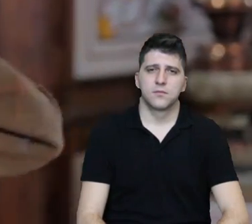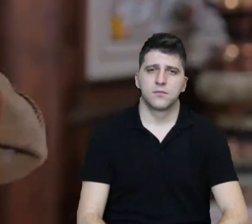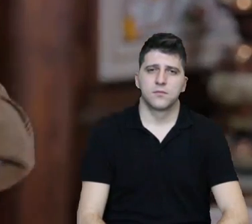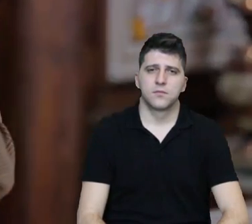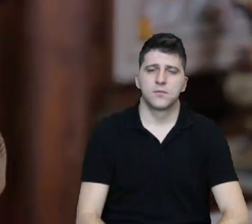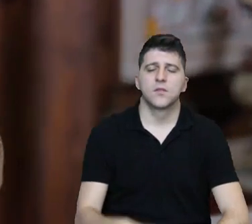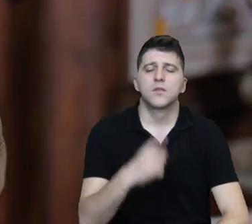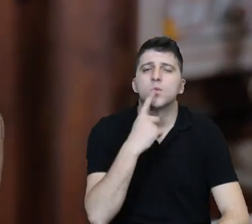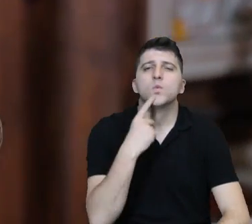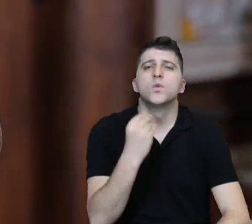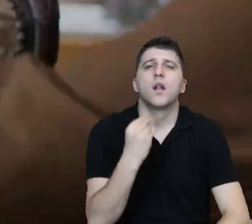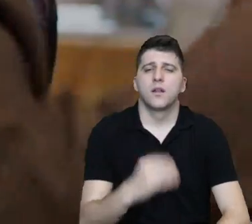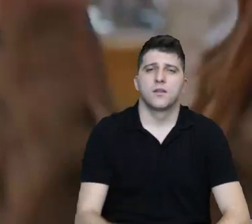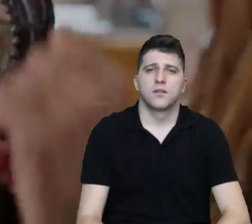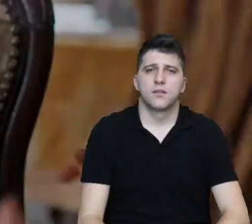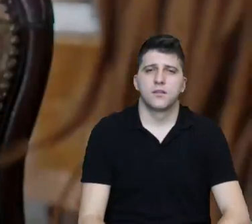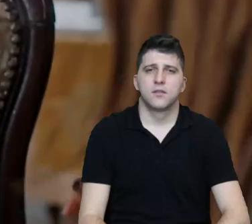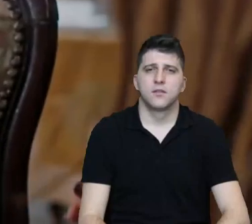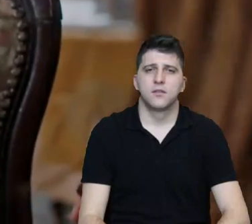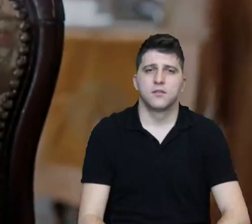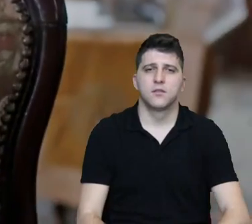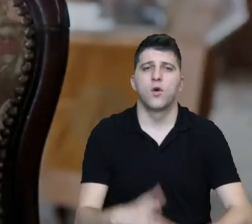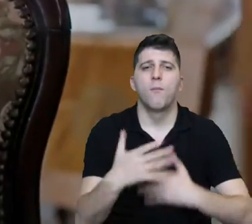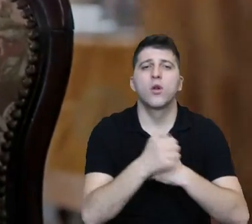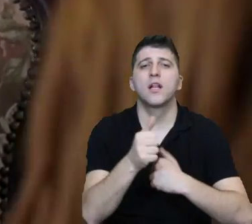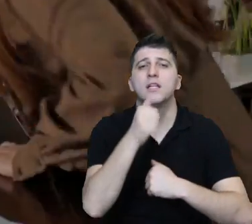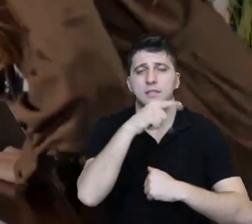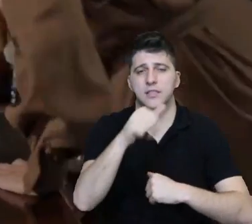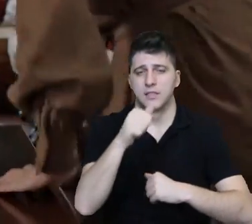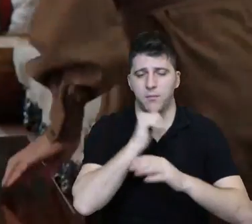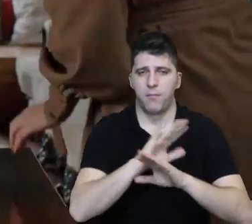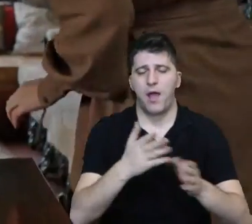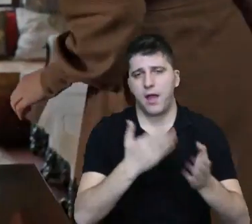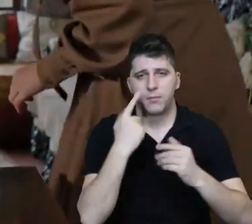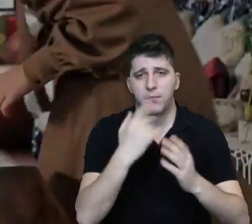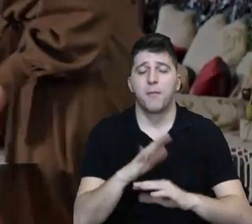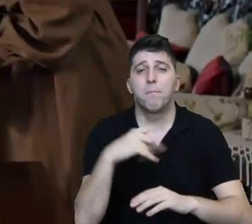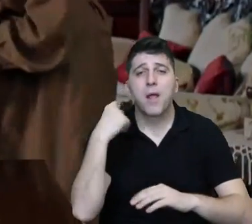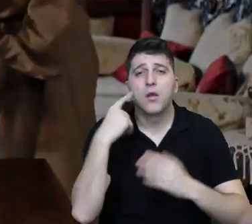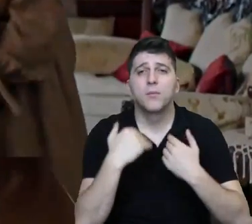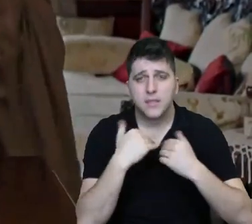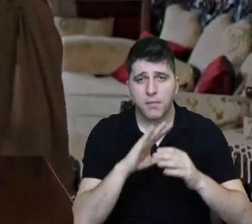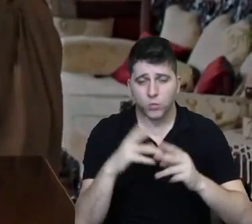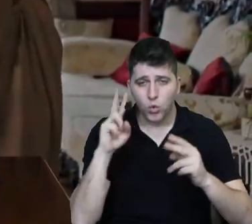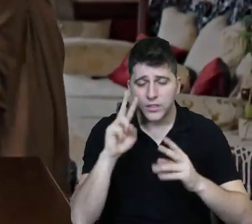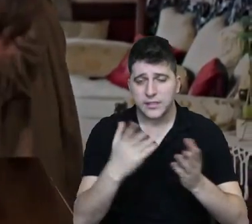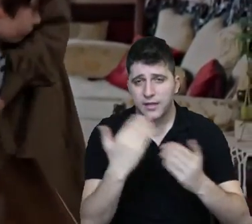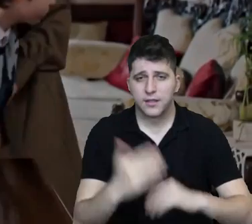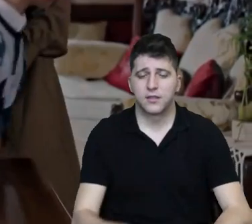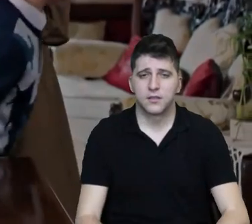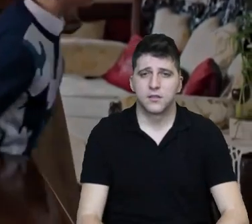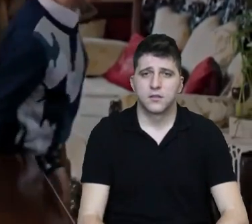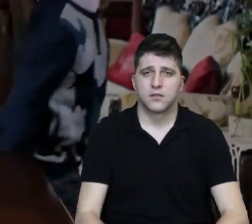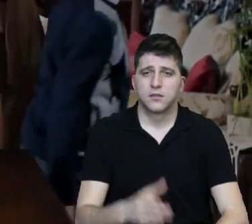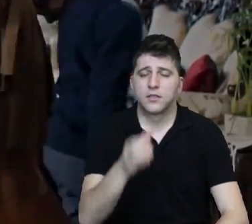Ağzına verdi. Güzel. Portakal suyunu da aşağı inerken içeceğiz, tamam? Hadi bakalım. Ama çok merak ediyorum. Tamam, göreceksin işte.